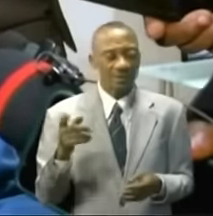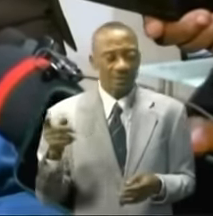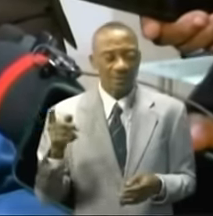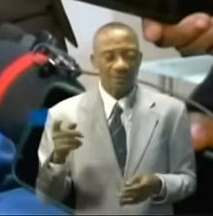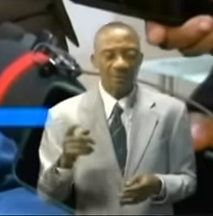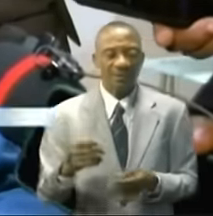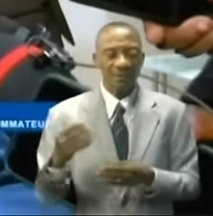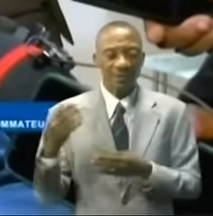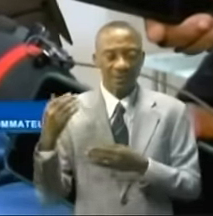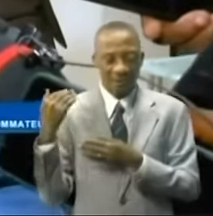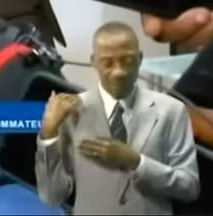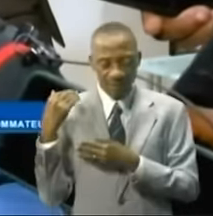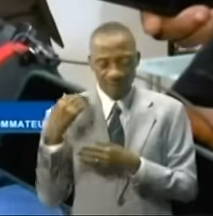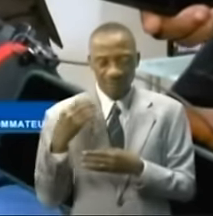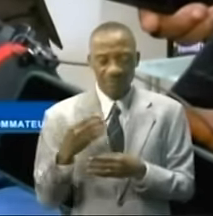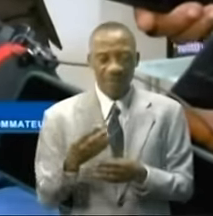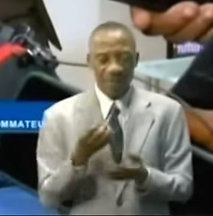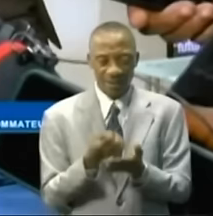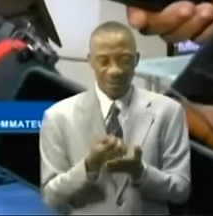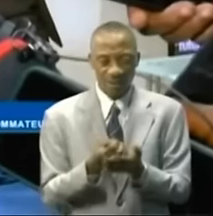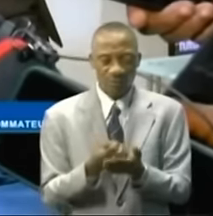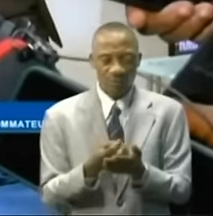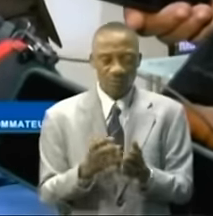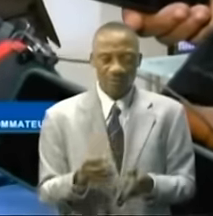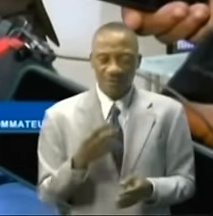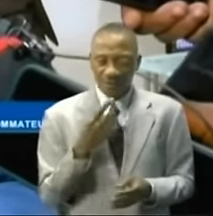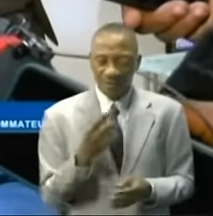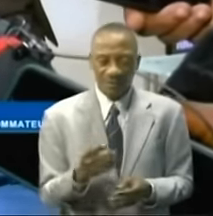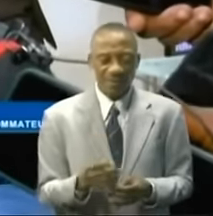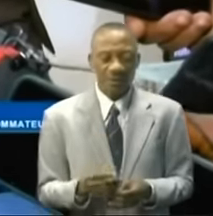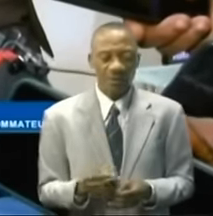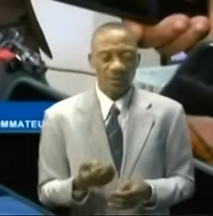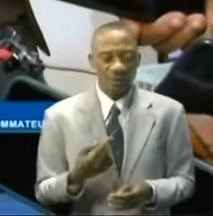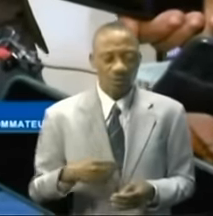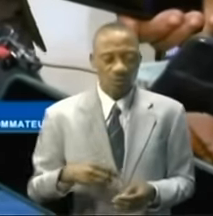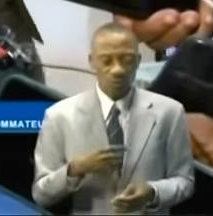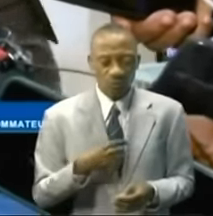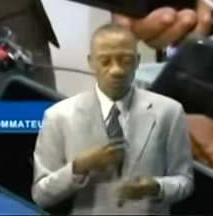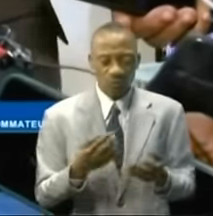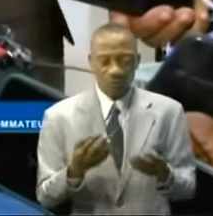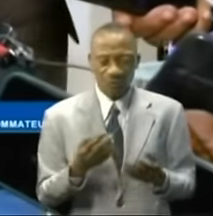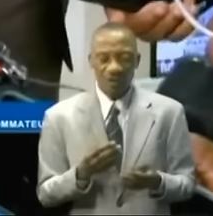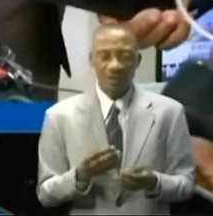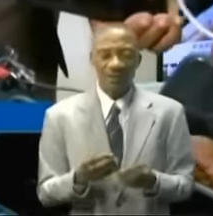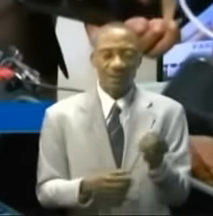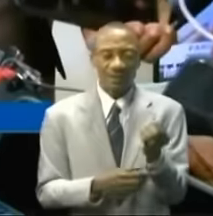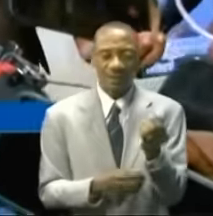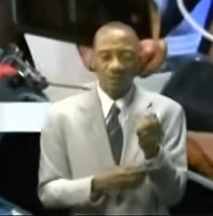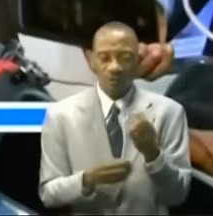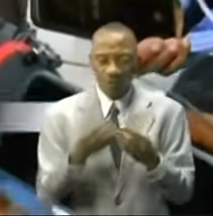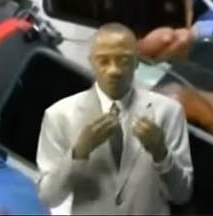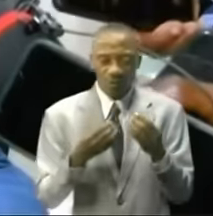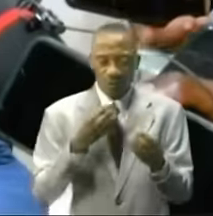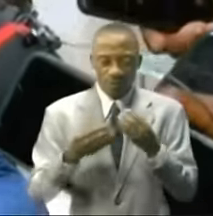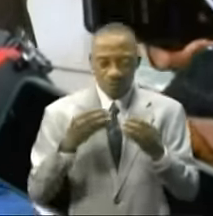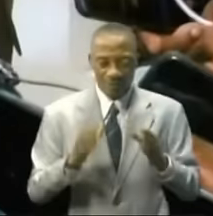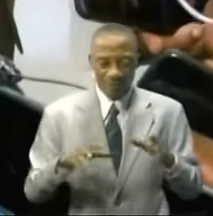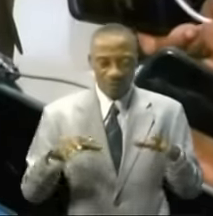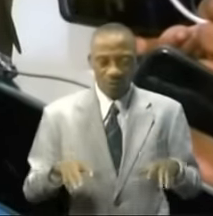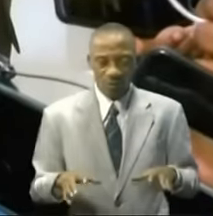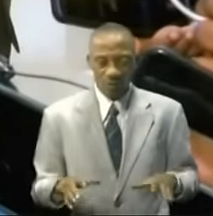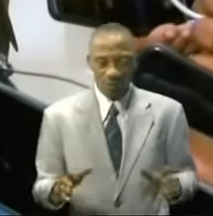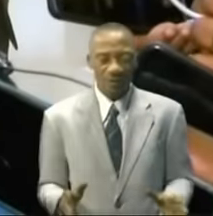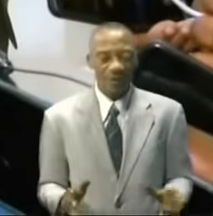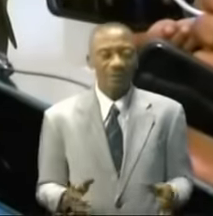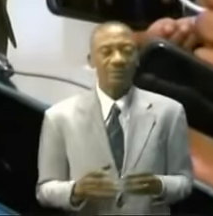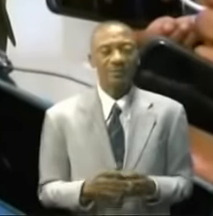le vulgariser pour que les consommateurs congolais aient connaissance des mesures pour alléger la